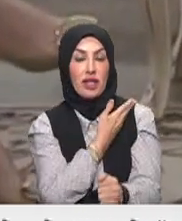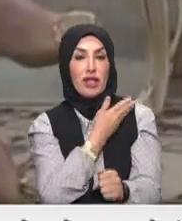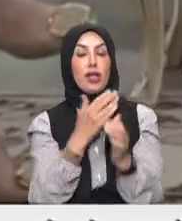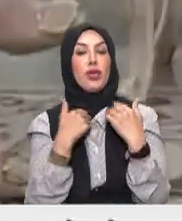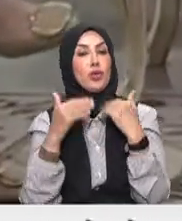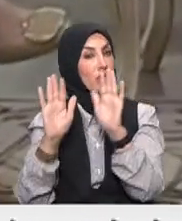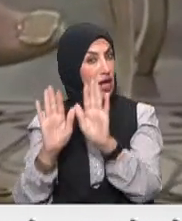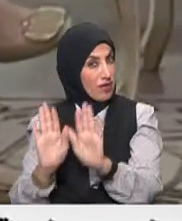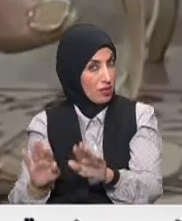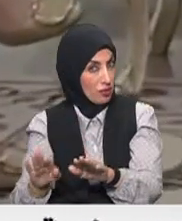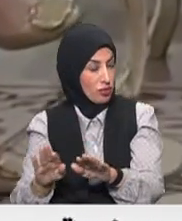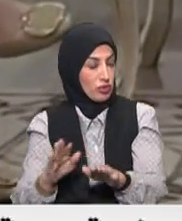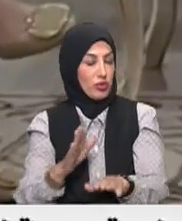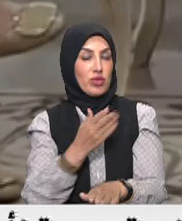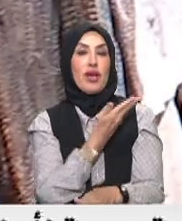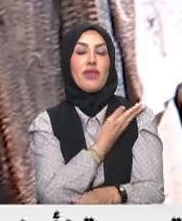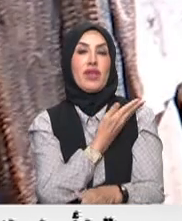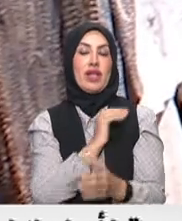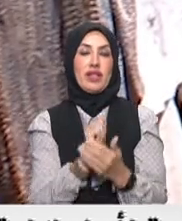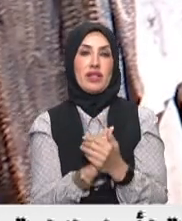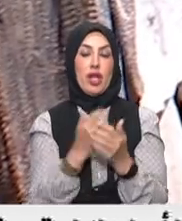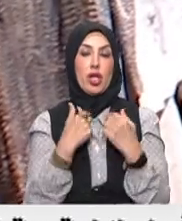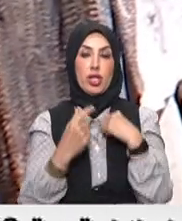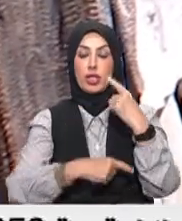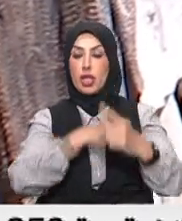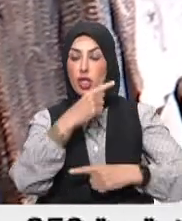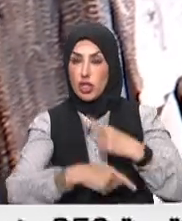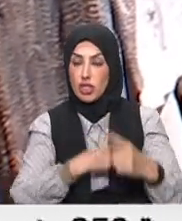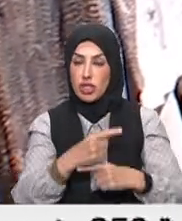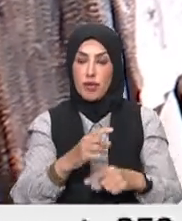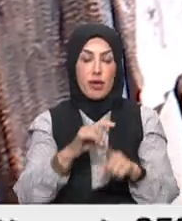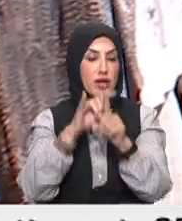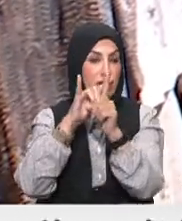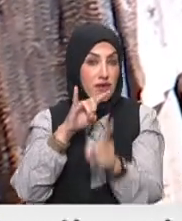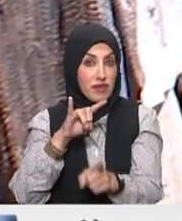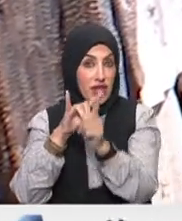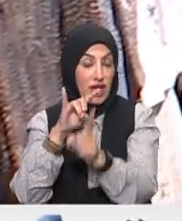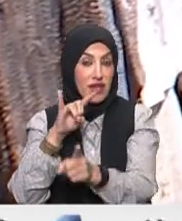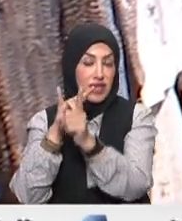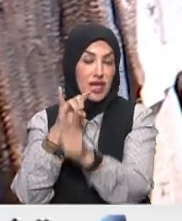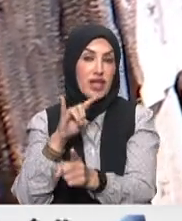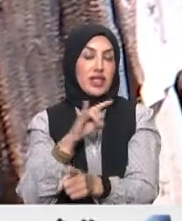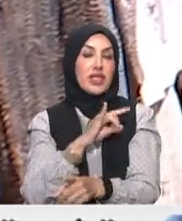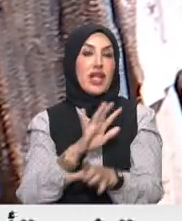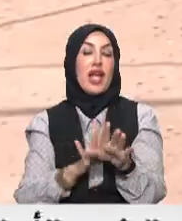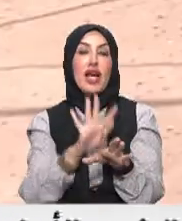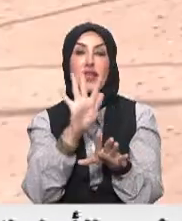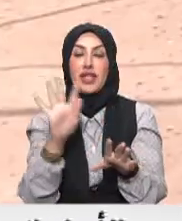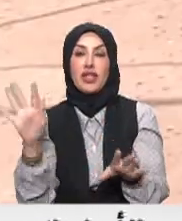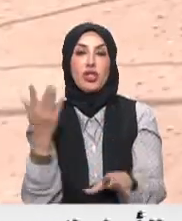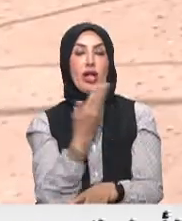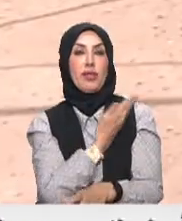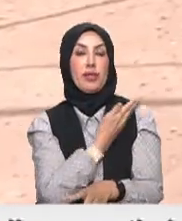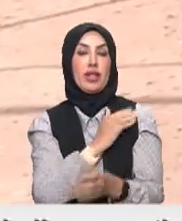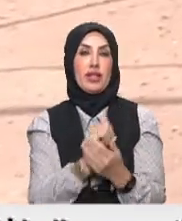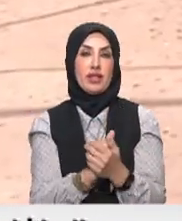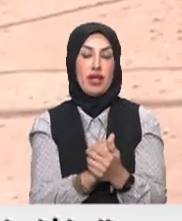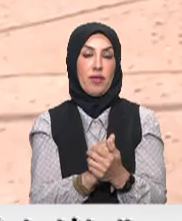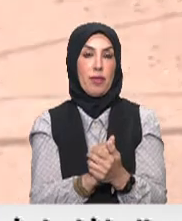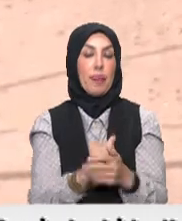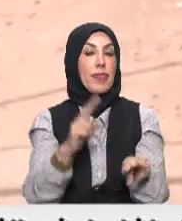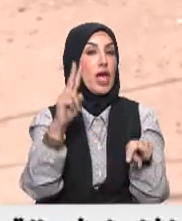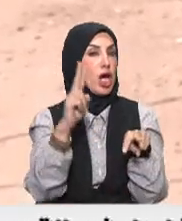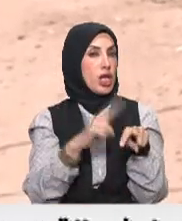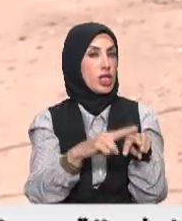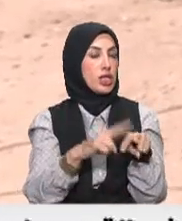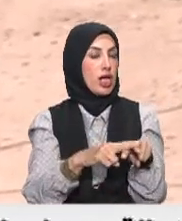غزه لا يريد ان يخرج قواته من محور فيلادلفيا لا يريد ان يخرج قواته من منطقه نتساريم ولا يريد ان يخرج